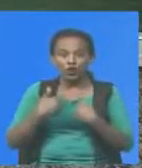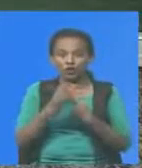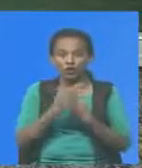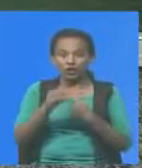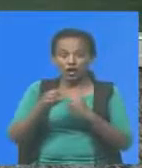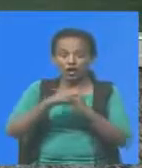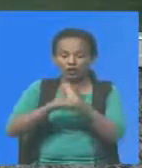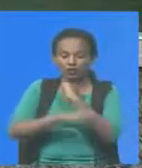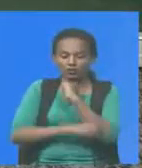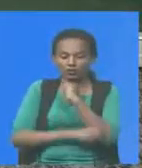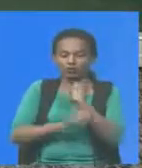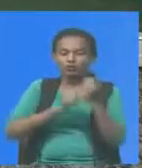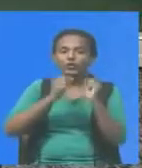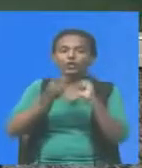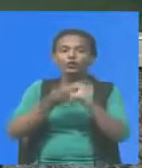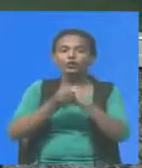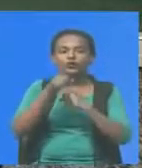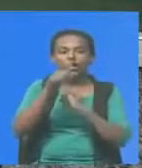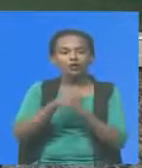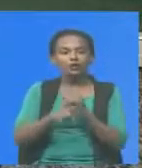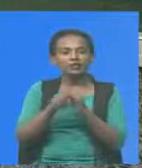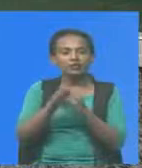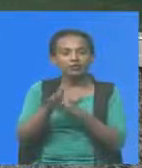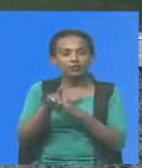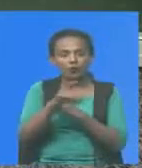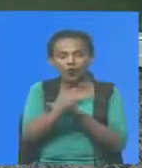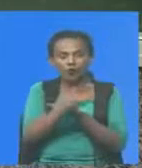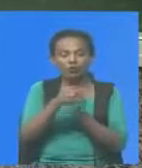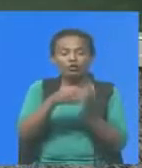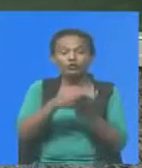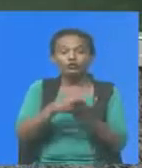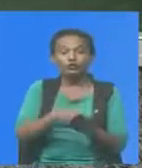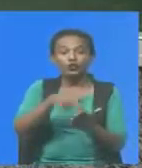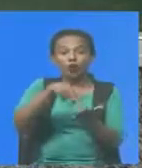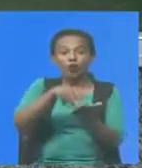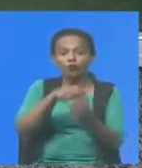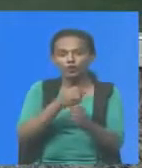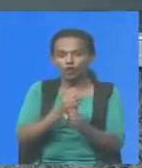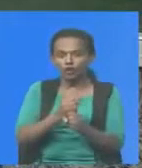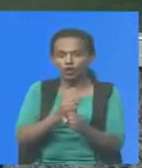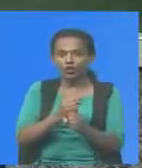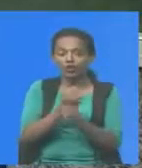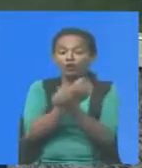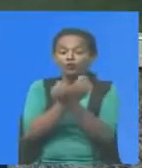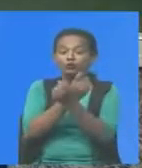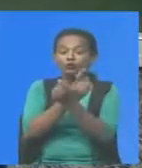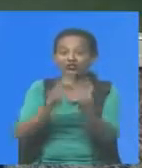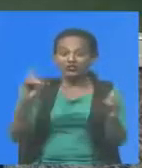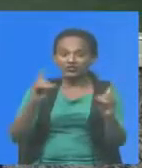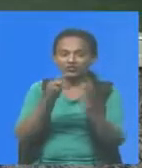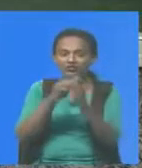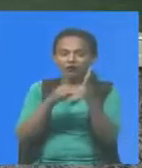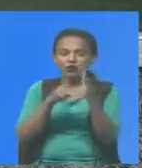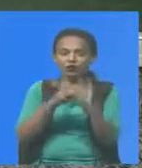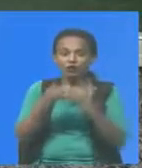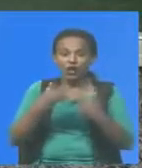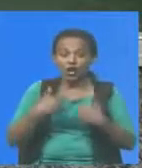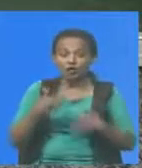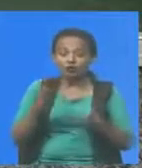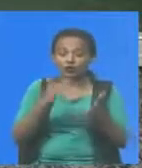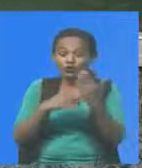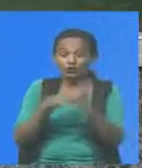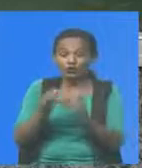ከመሰረቱ መለወጥ ያለበት ዘርፍ መሆኑ ጽኑ አቋም ተይዟል። በፍትህ ስርዓቱ ውስጥ ያለው ክፍተት ለበርካታ